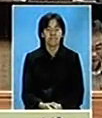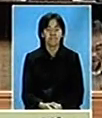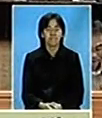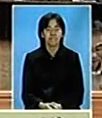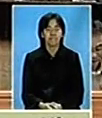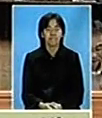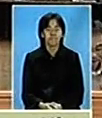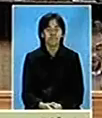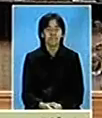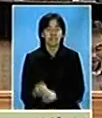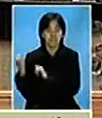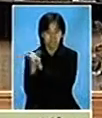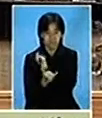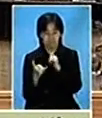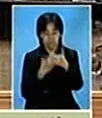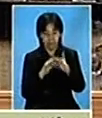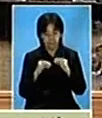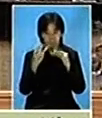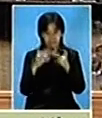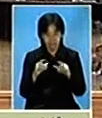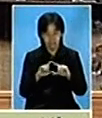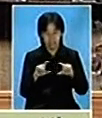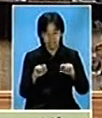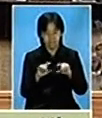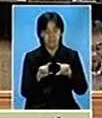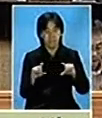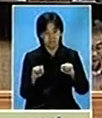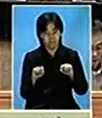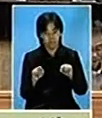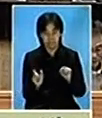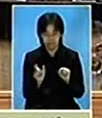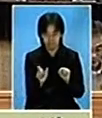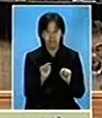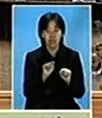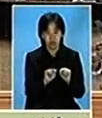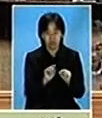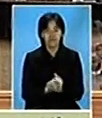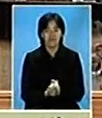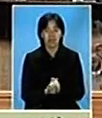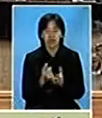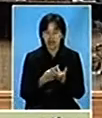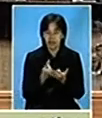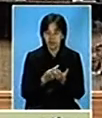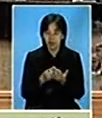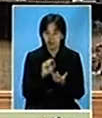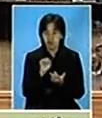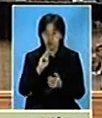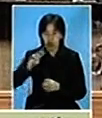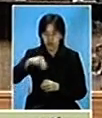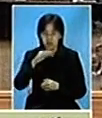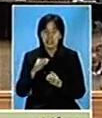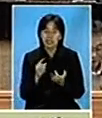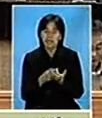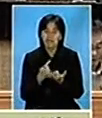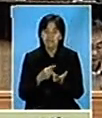ครับเมื่อท่านเข้าห้องประชุมแล้วครับขอให้ท่านได้กดปุ่มแสดงตนนะครับผมขอตรวจสอบประชุมก่อนที่ลงมติครับเชิญ